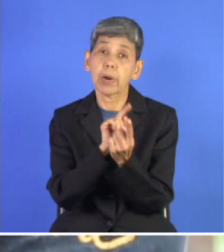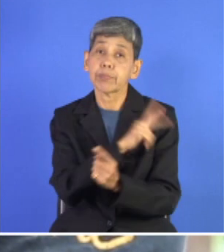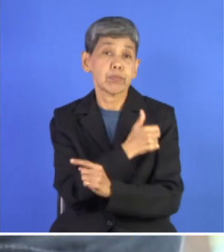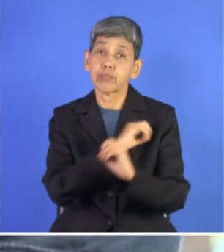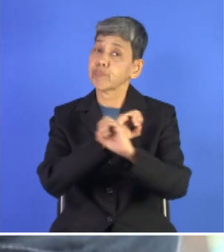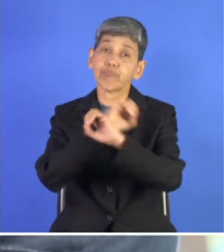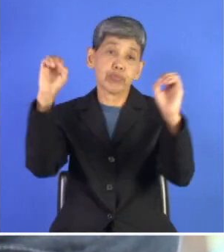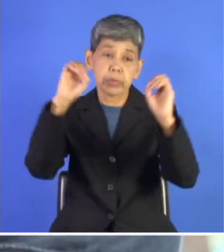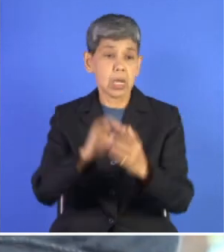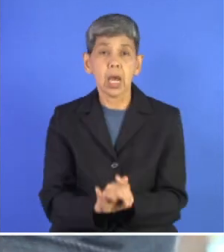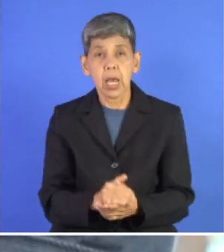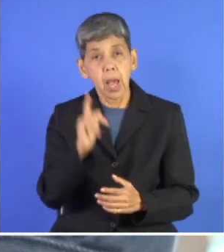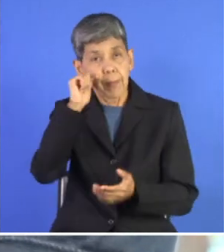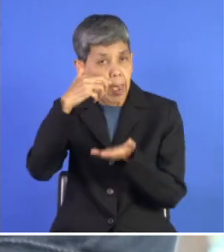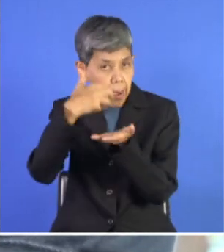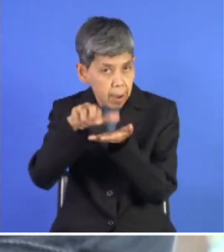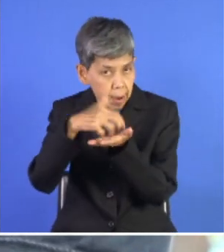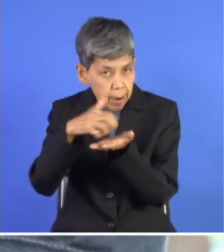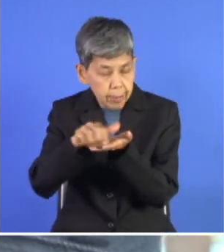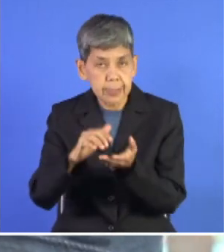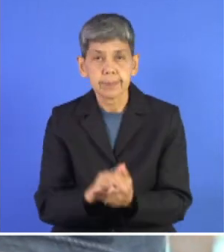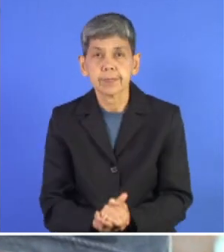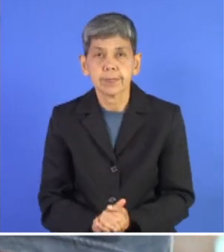เดี๋ยวฟังหน่อยนะคะเสียงของแม่เด็กค่ะ